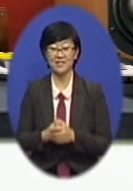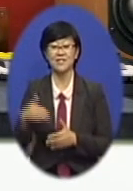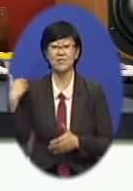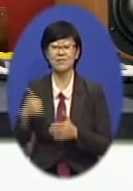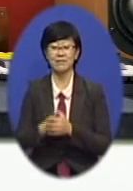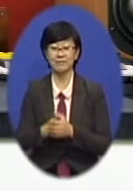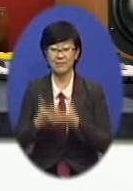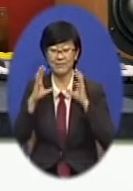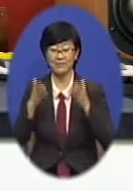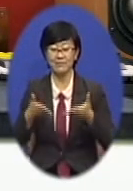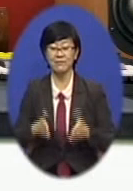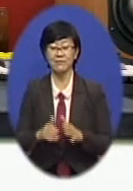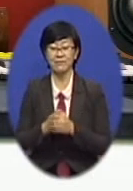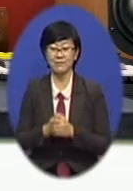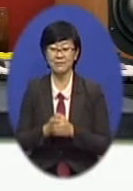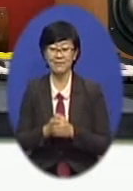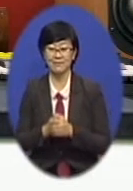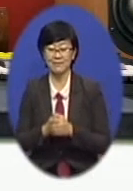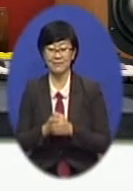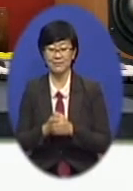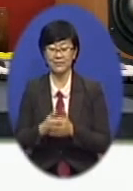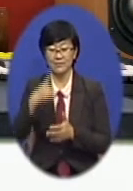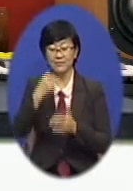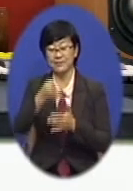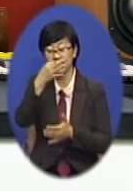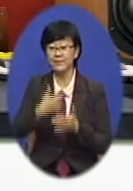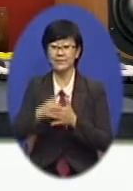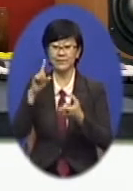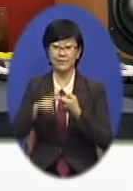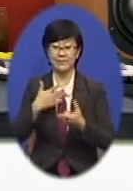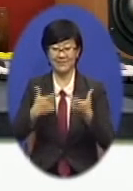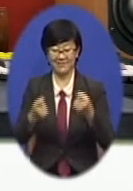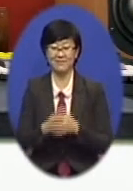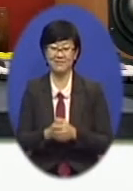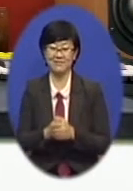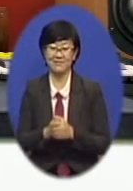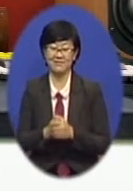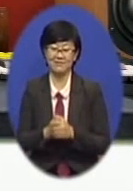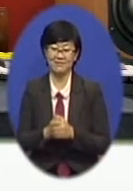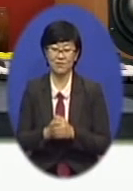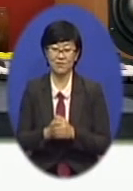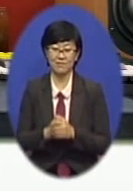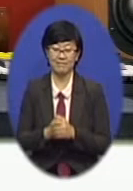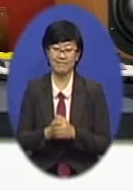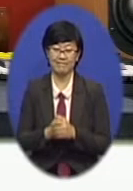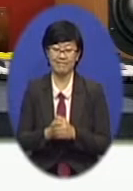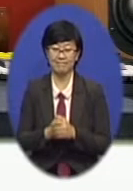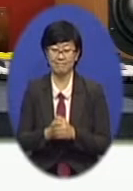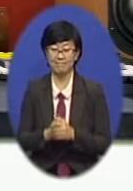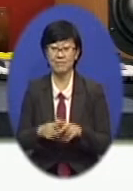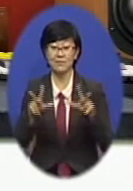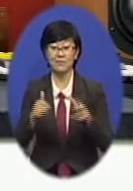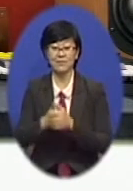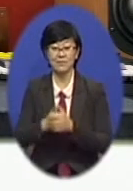몰랐는데 제가 애를 낳아보니까 엄마가 얼마나 힘드셨는지 알 것 같아요. 그래요. 아마